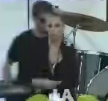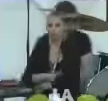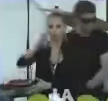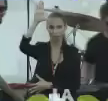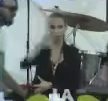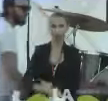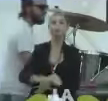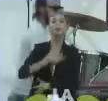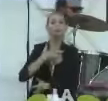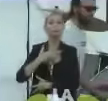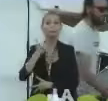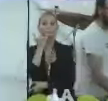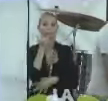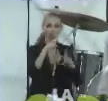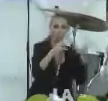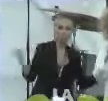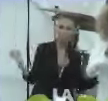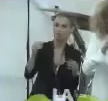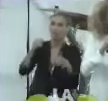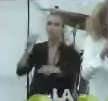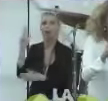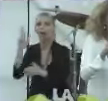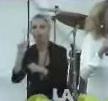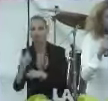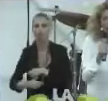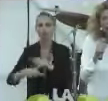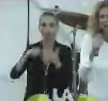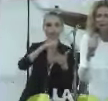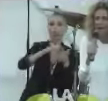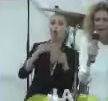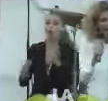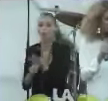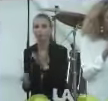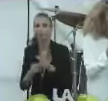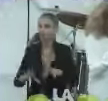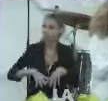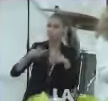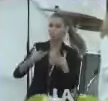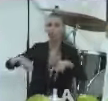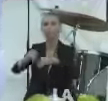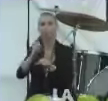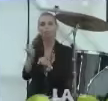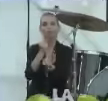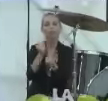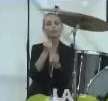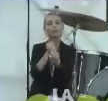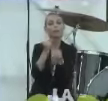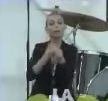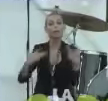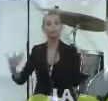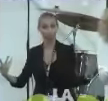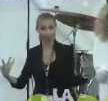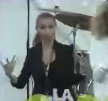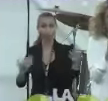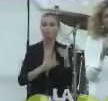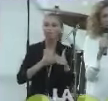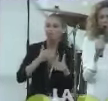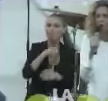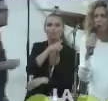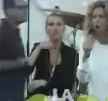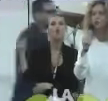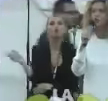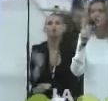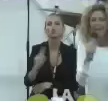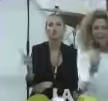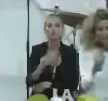piccole imprese, gli artigiani, i piccoli operai cominceranno di nuovo a lavorare, perché è inutile fare quadri normativi se